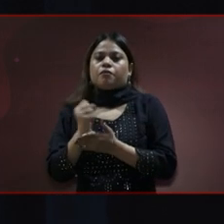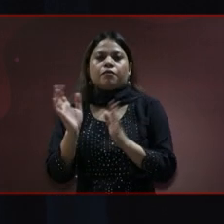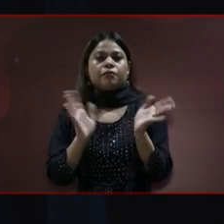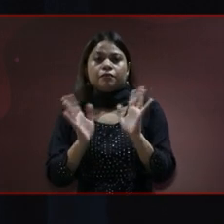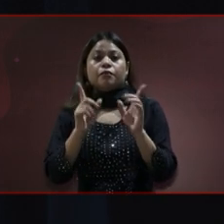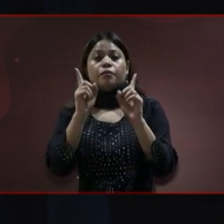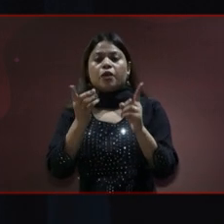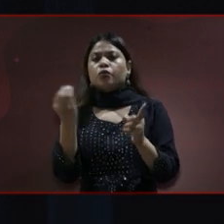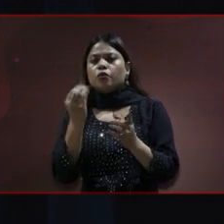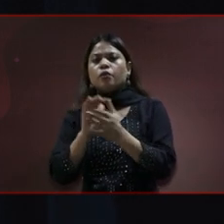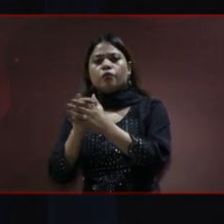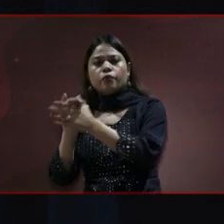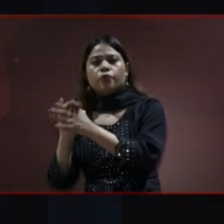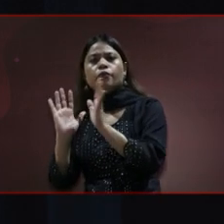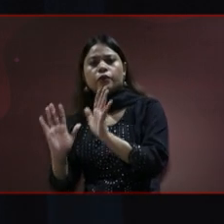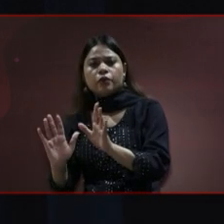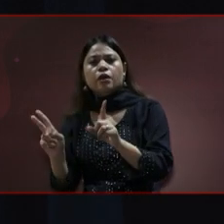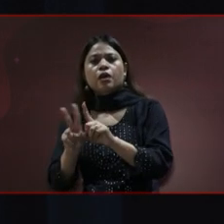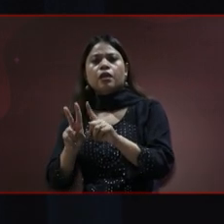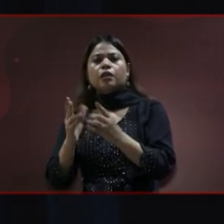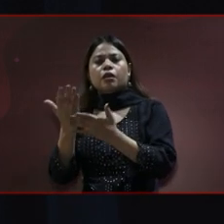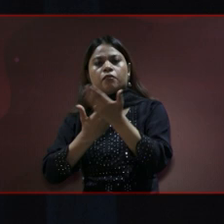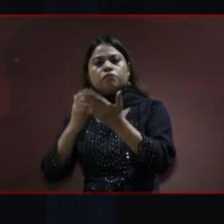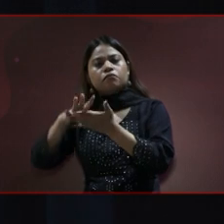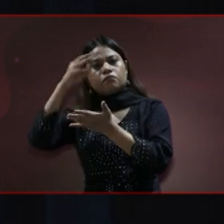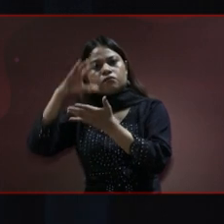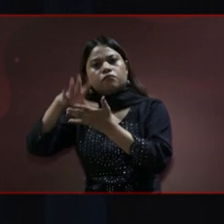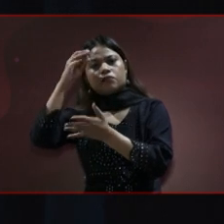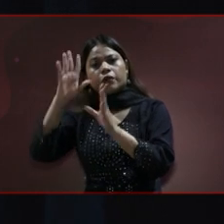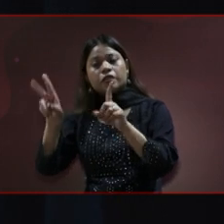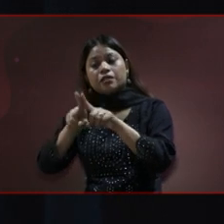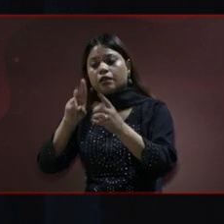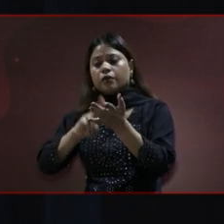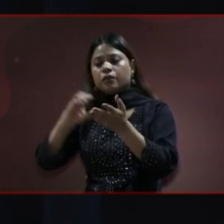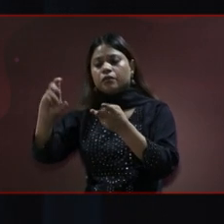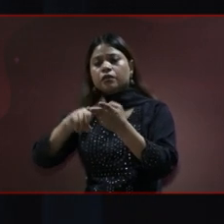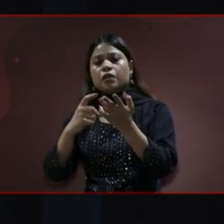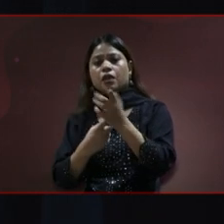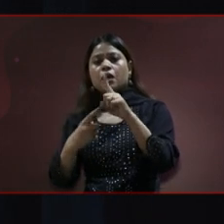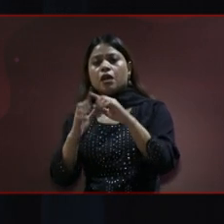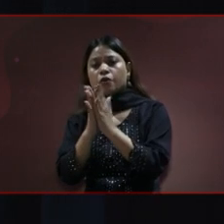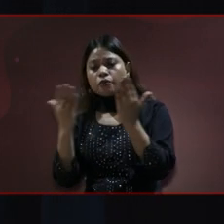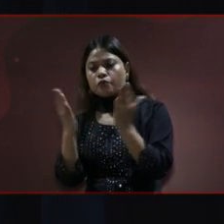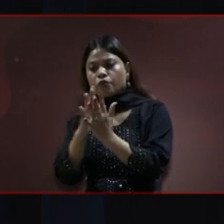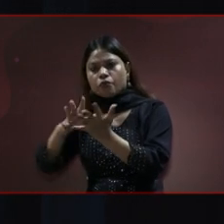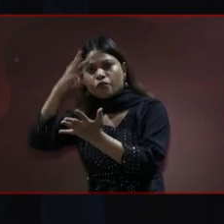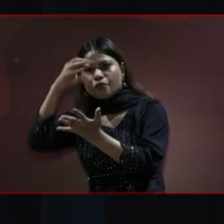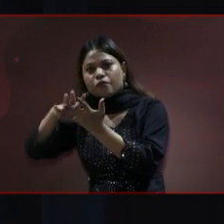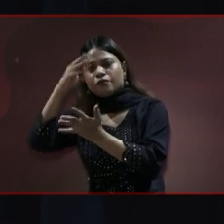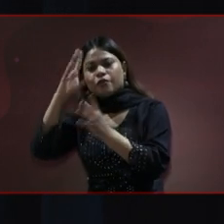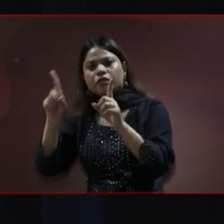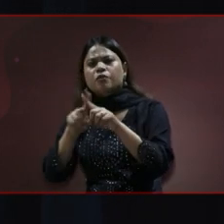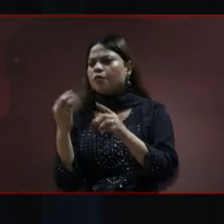मेरे कुछ मित्रों के अंदर जब मैं उनको भी एनसीईआरटी की किताब पहली बार मेरे स्टेट में, जो मेरे कुछ